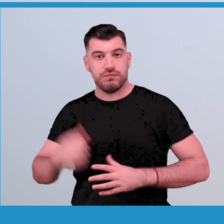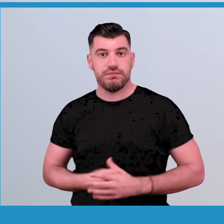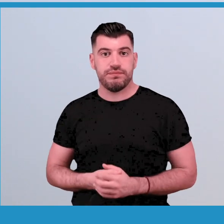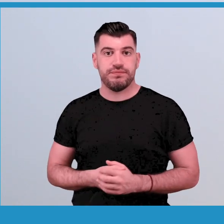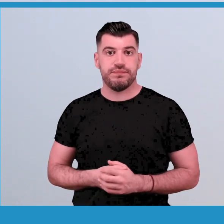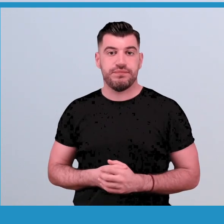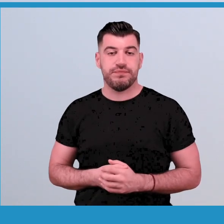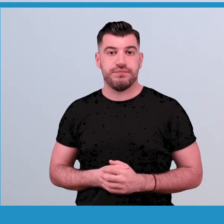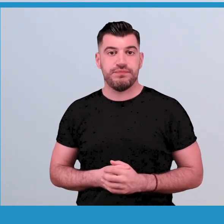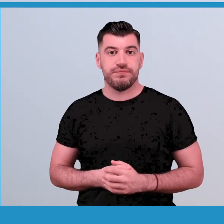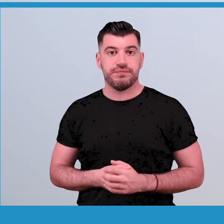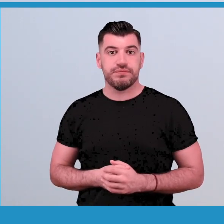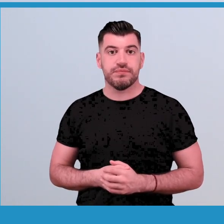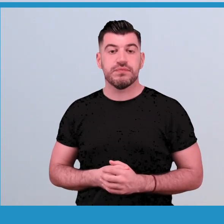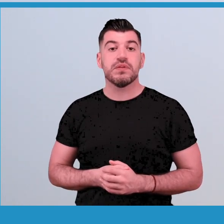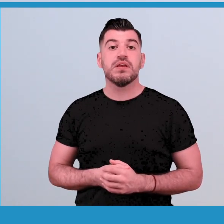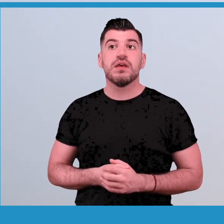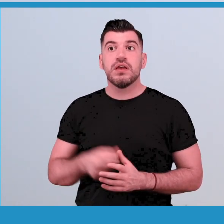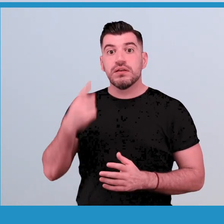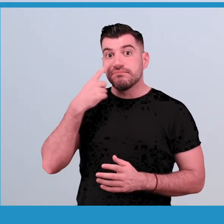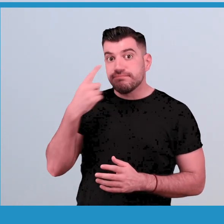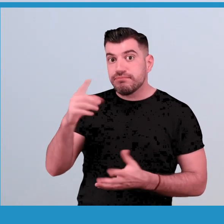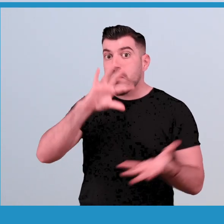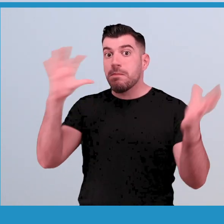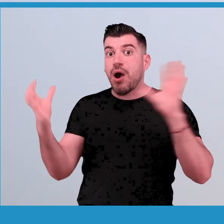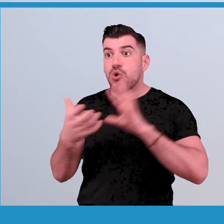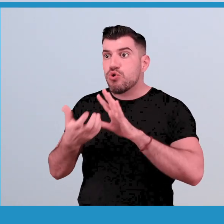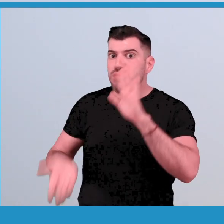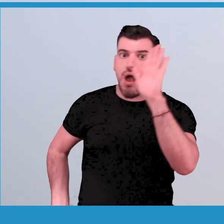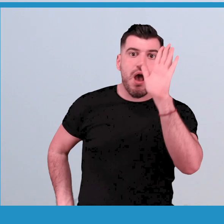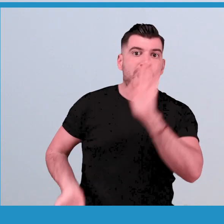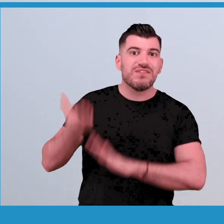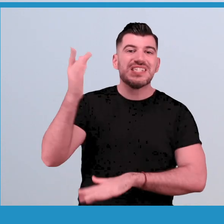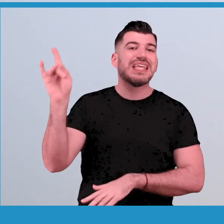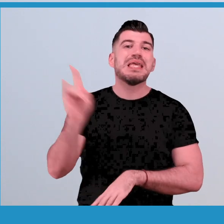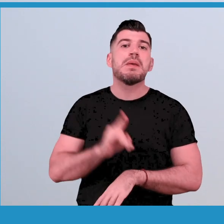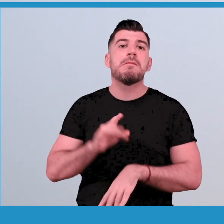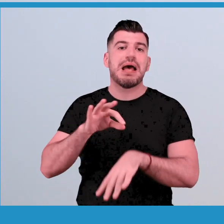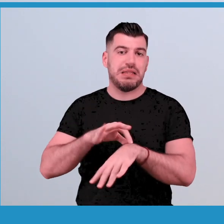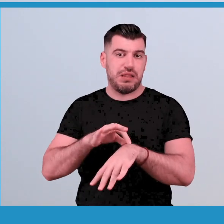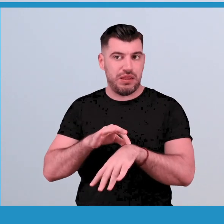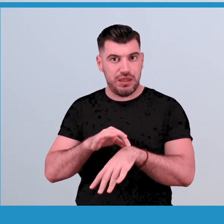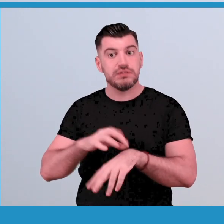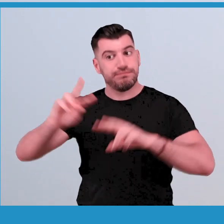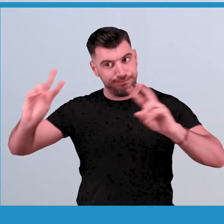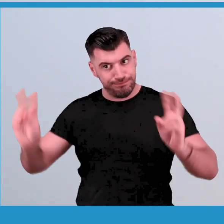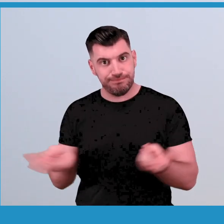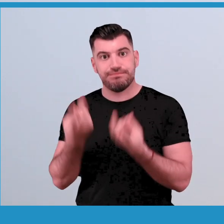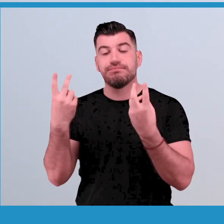να αναφέρουμε ότι η παγκόσμια αύξηση της υπατήτιδας διαπιστώνει ο Παγκόσμιος Οργανισμός Υγείας στα